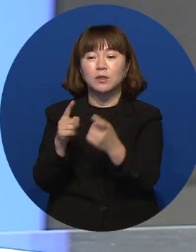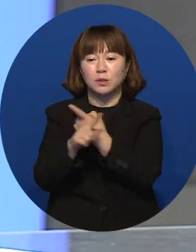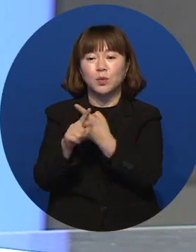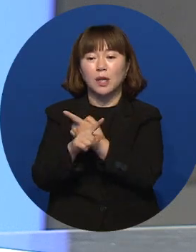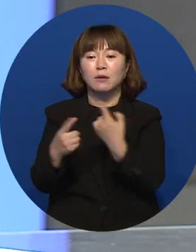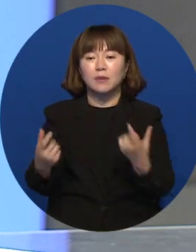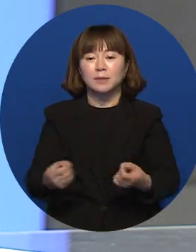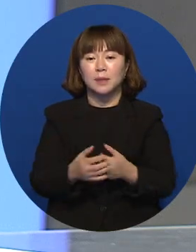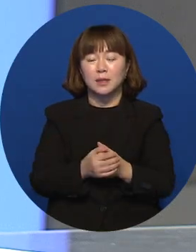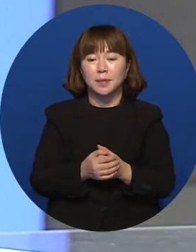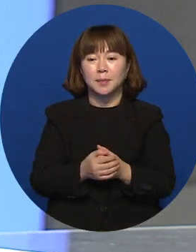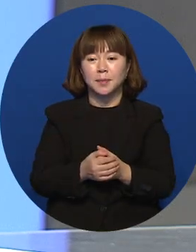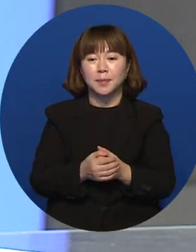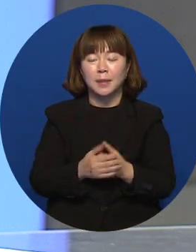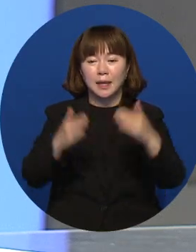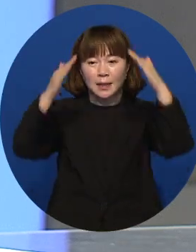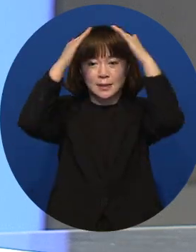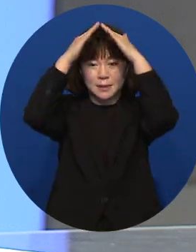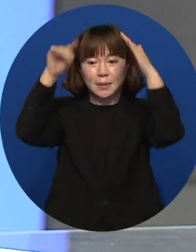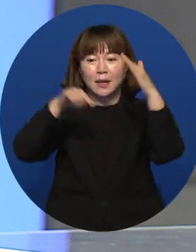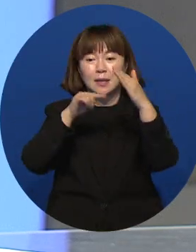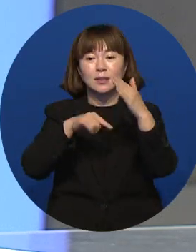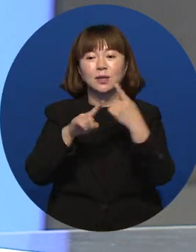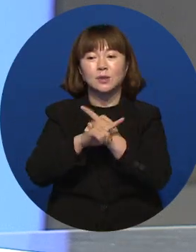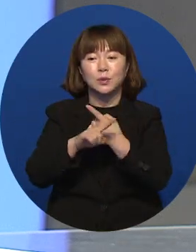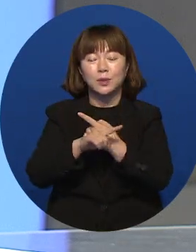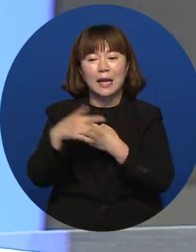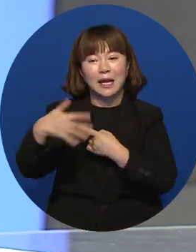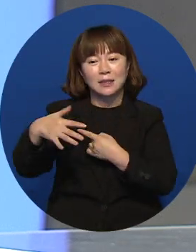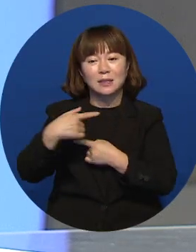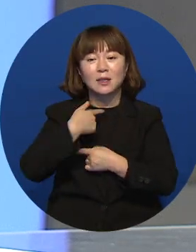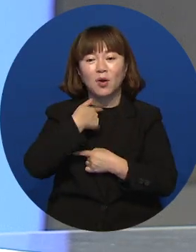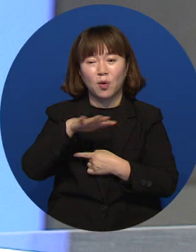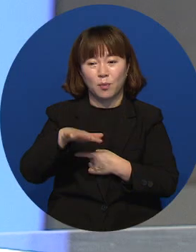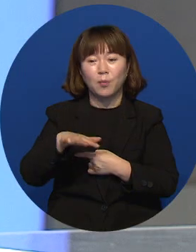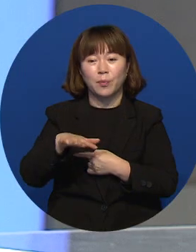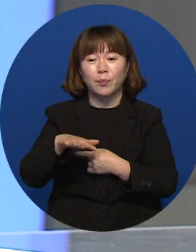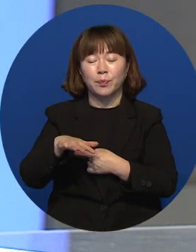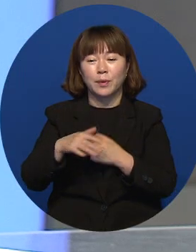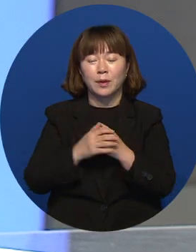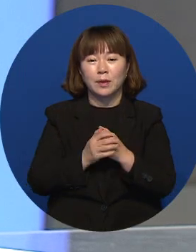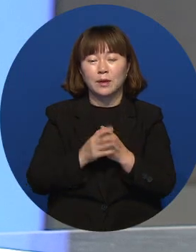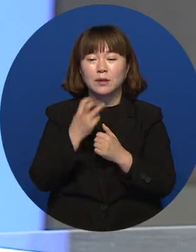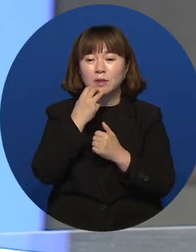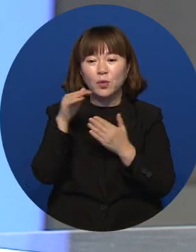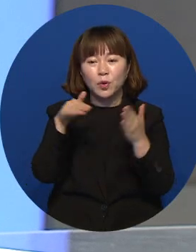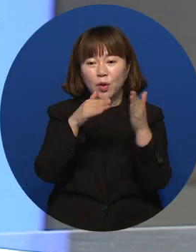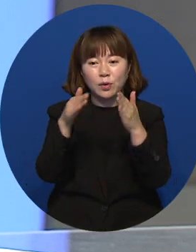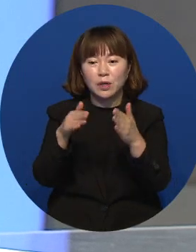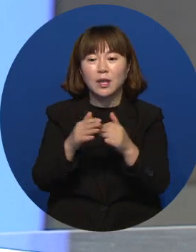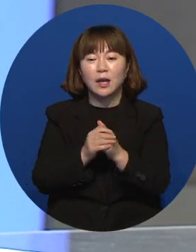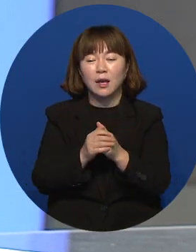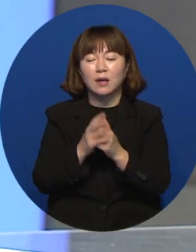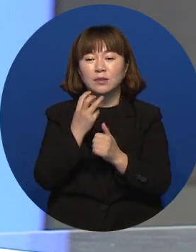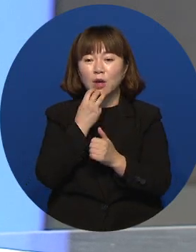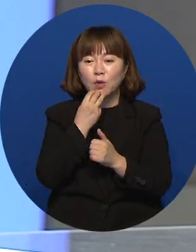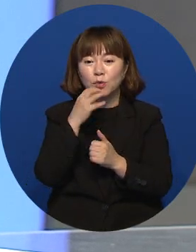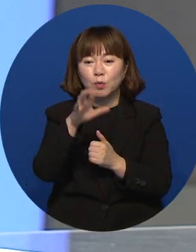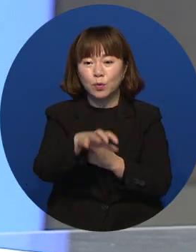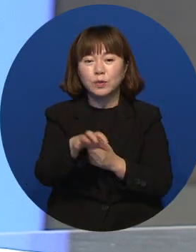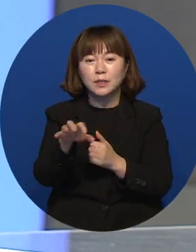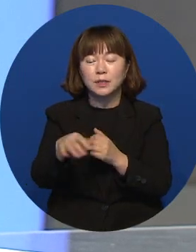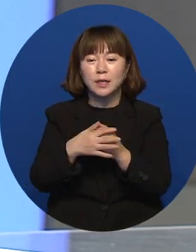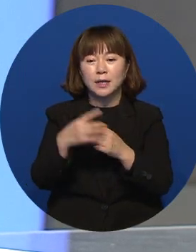채택 치료는 아직 저희도 인저 경우 넓지만 예 그런 서울이나 경기 는 최근의 자료를 보니까 1000명 정도